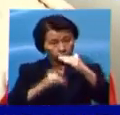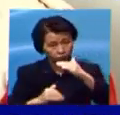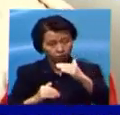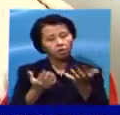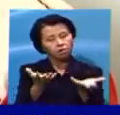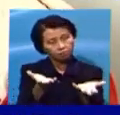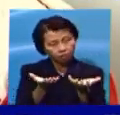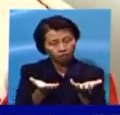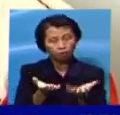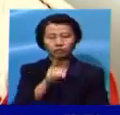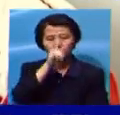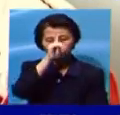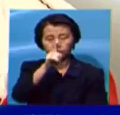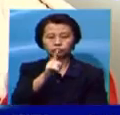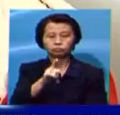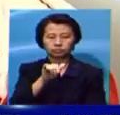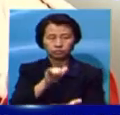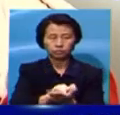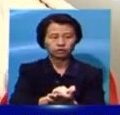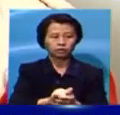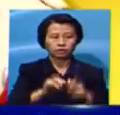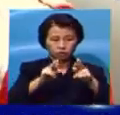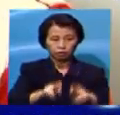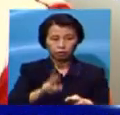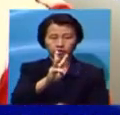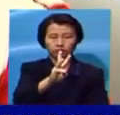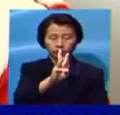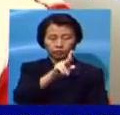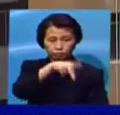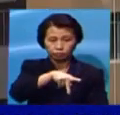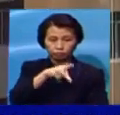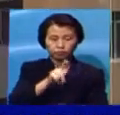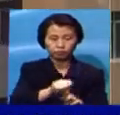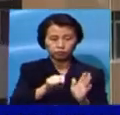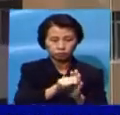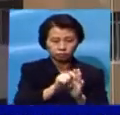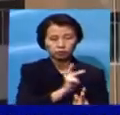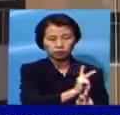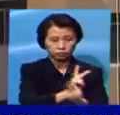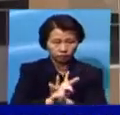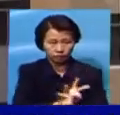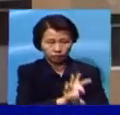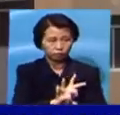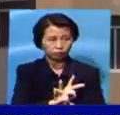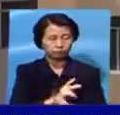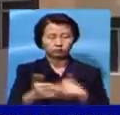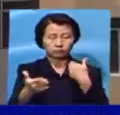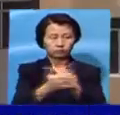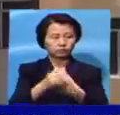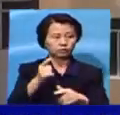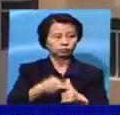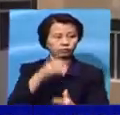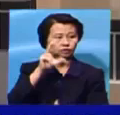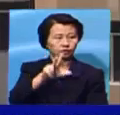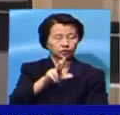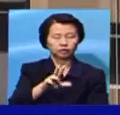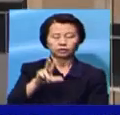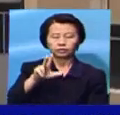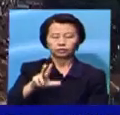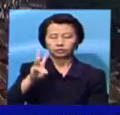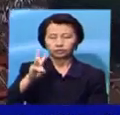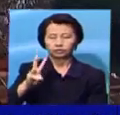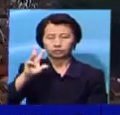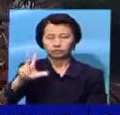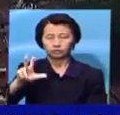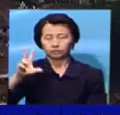2006 pastikan bahawa warga kita ni terjaga sehingga Mac lalu 67% atau